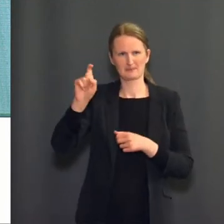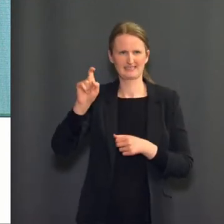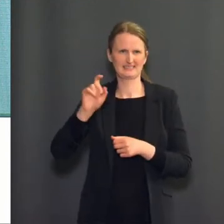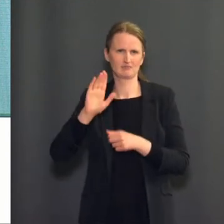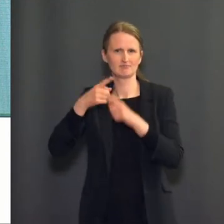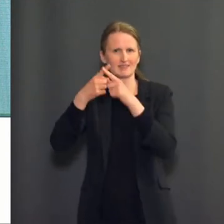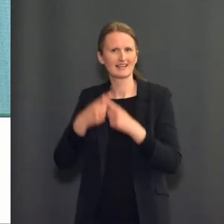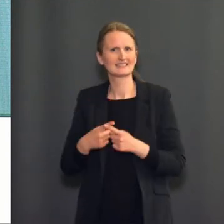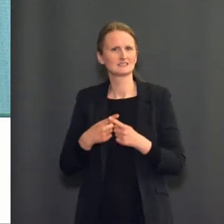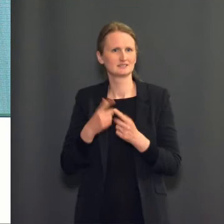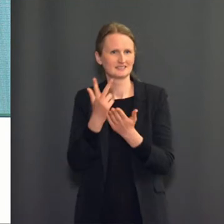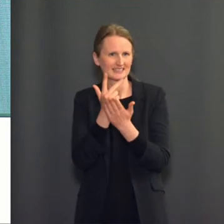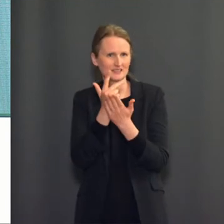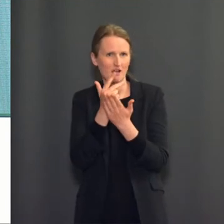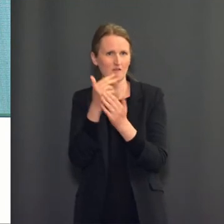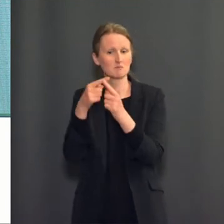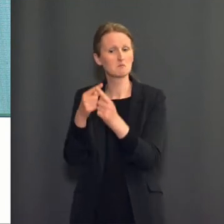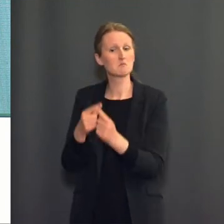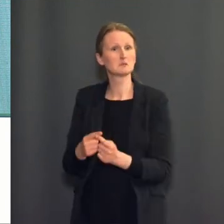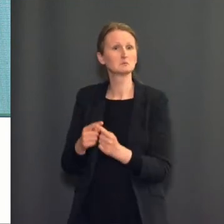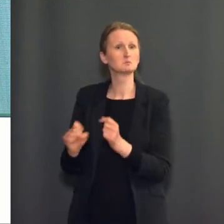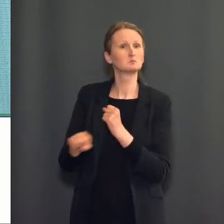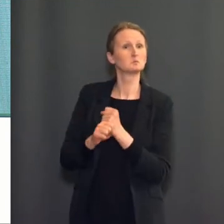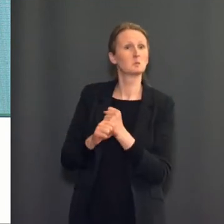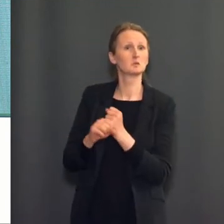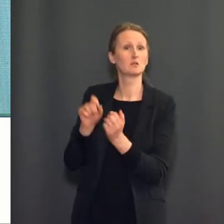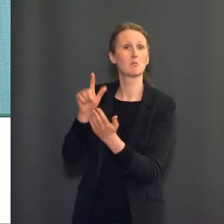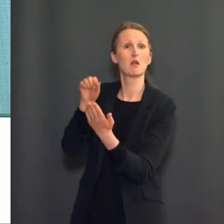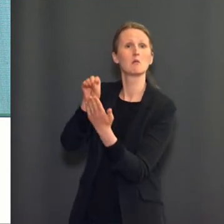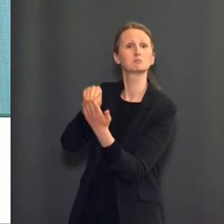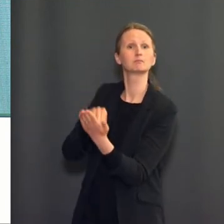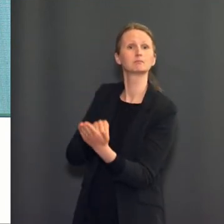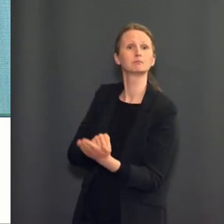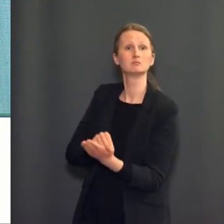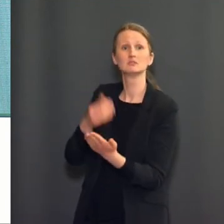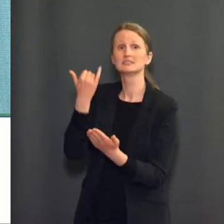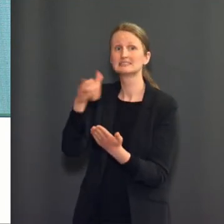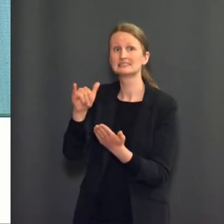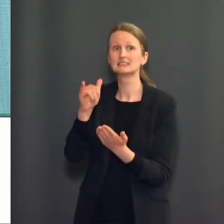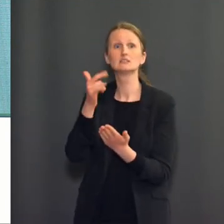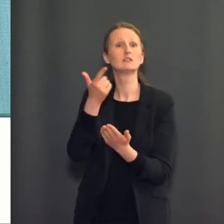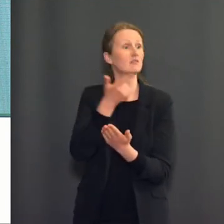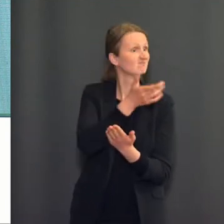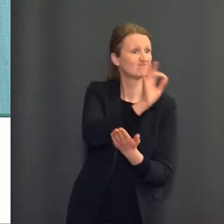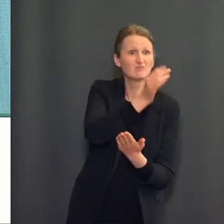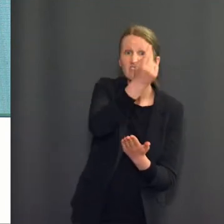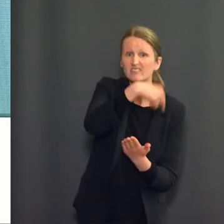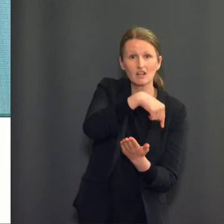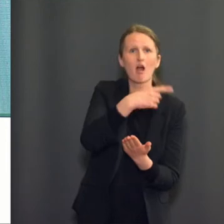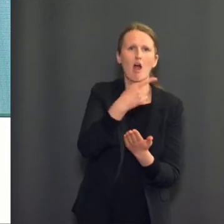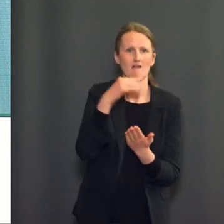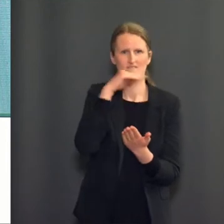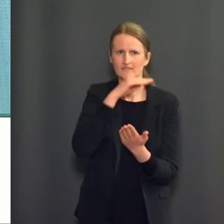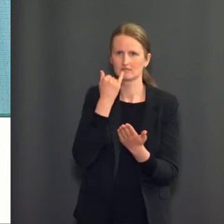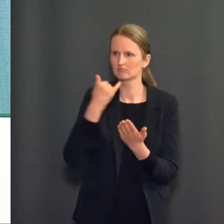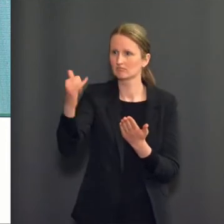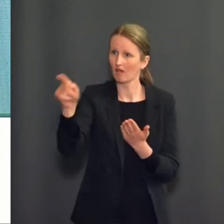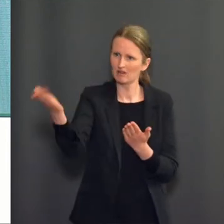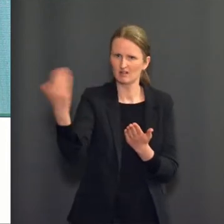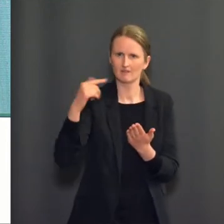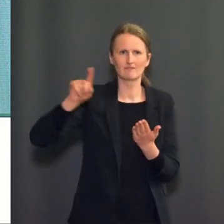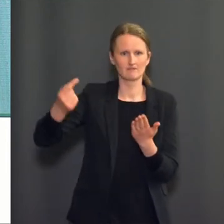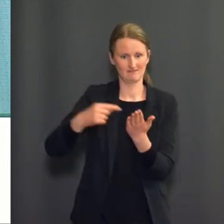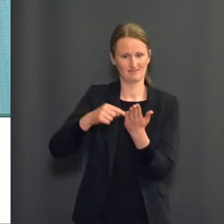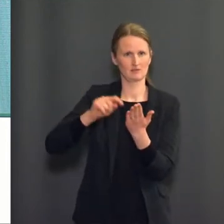liste contenait les coordonnées des personnes qui pouvaient être appelées très rapidement s'il restait des vaccins en fin